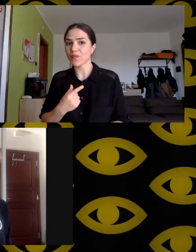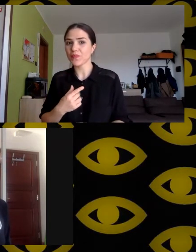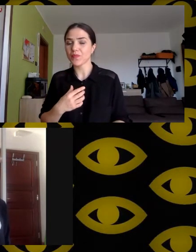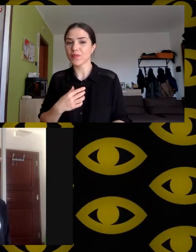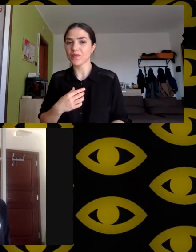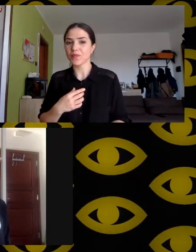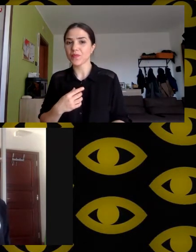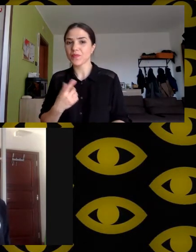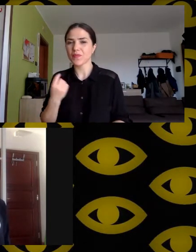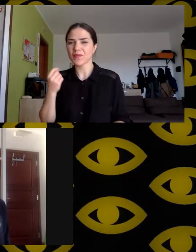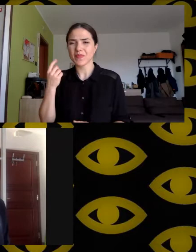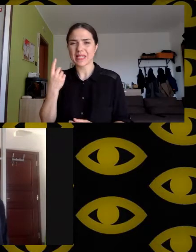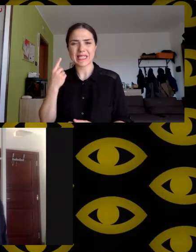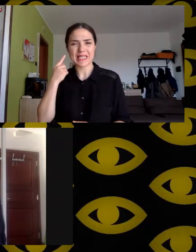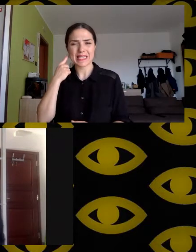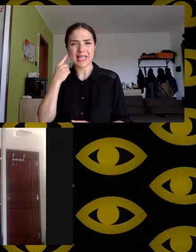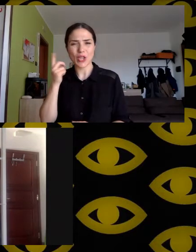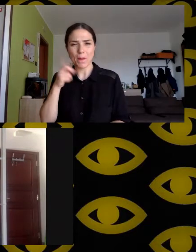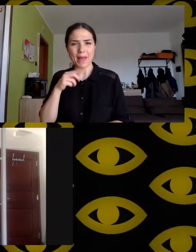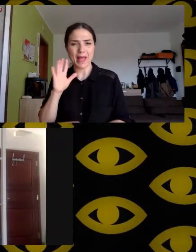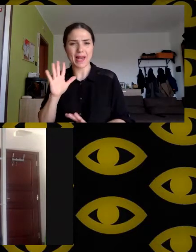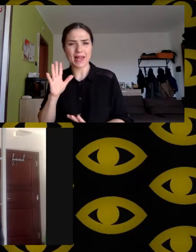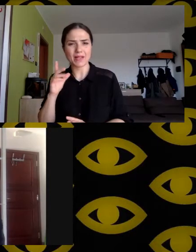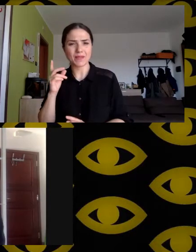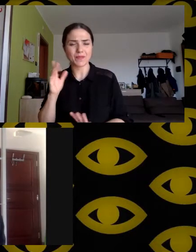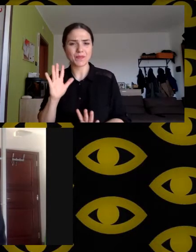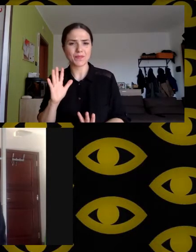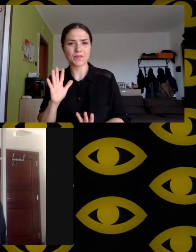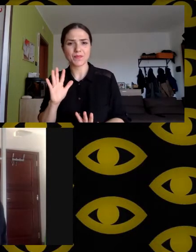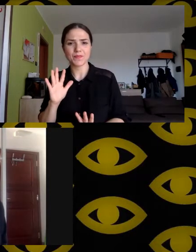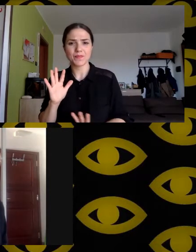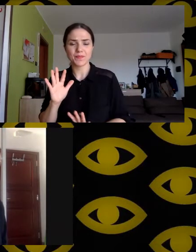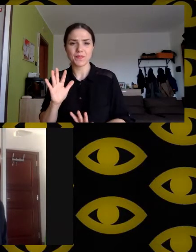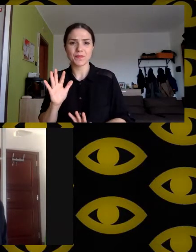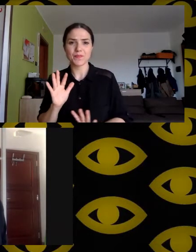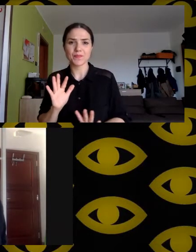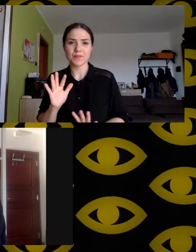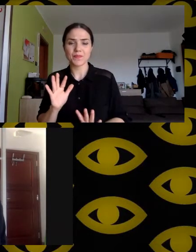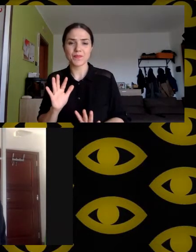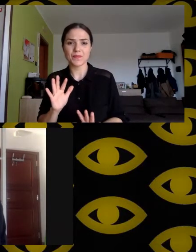Sento un eco. Io ti sento, È arrivato un eco nuovo.